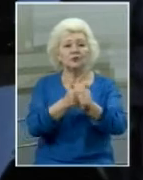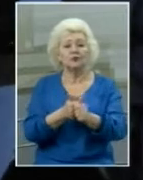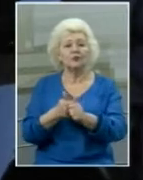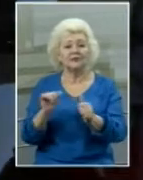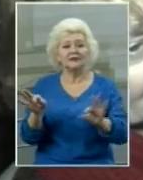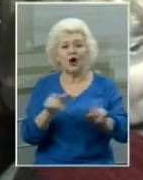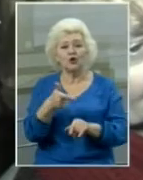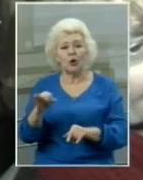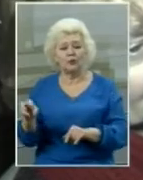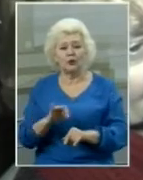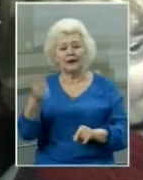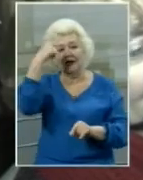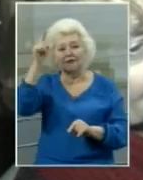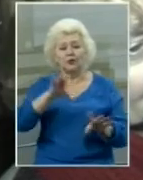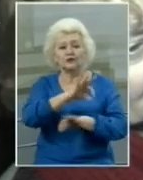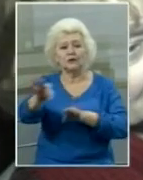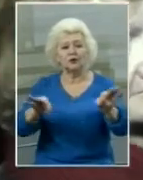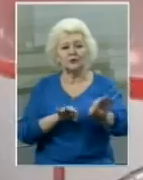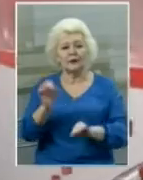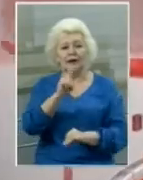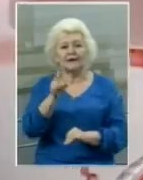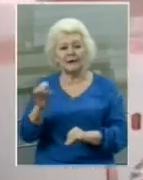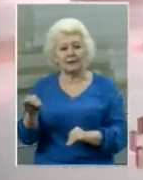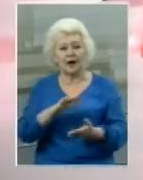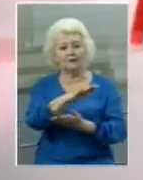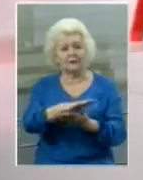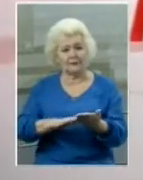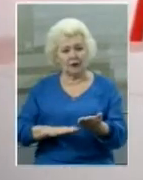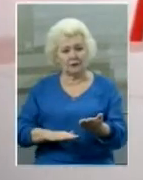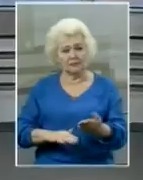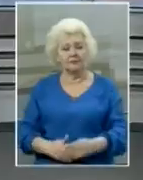Творчий експеримент Олексія Тільняка триває.